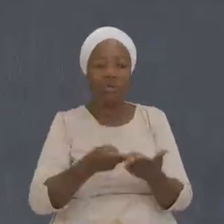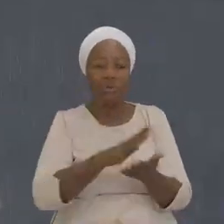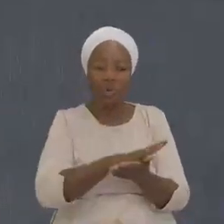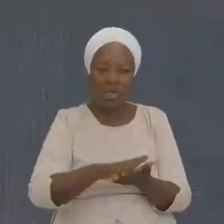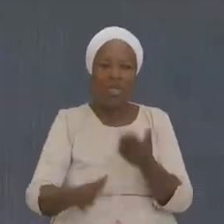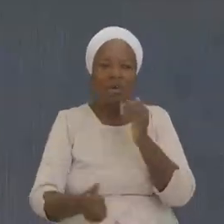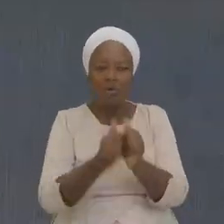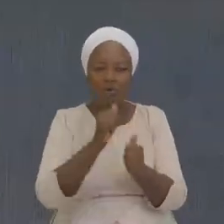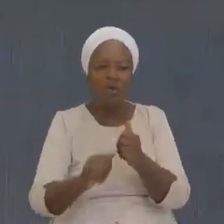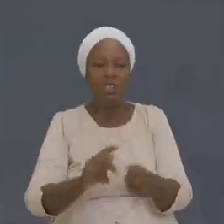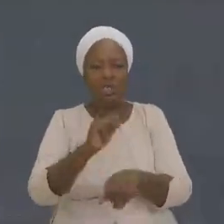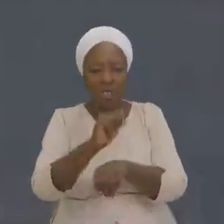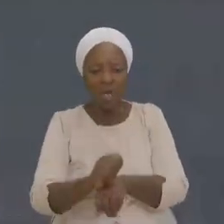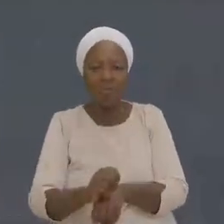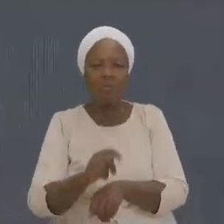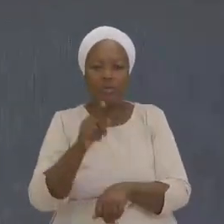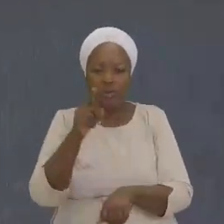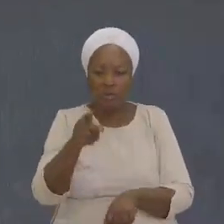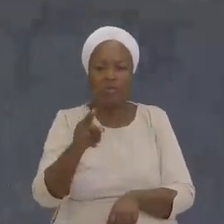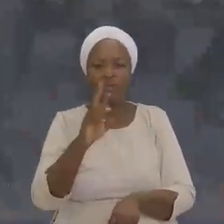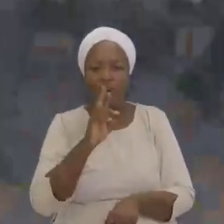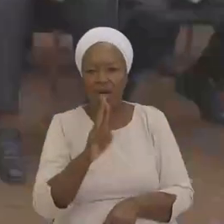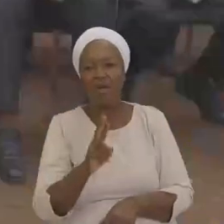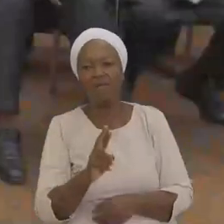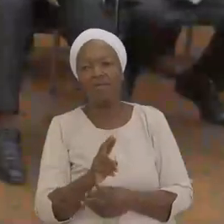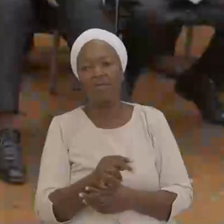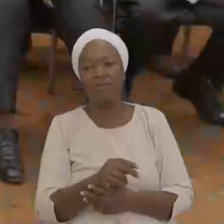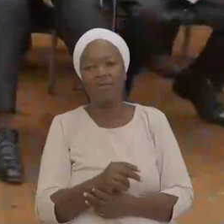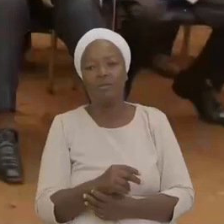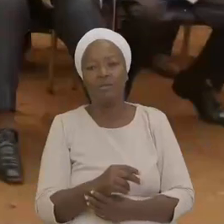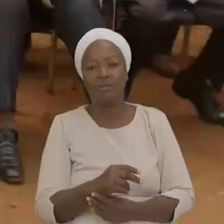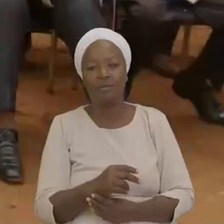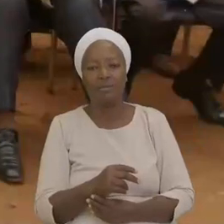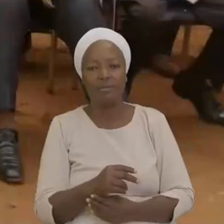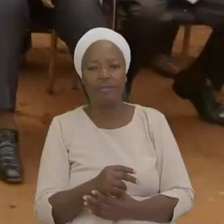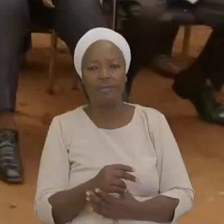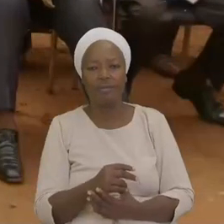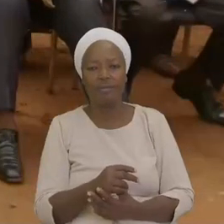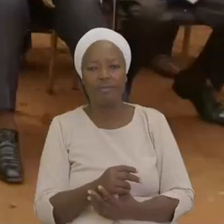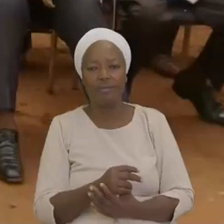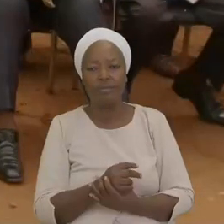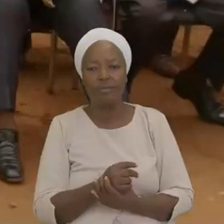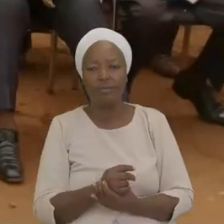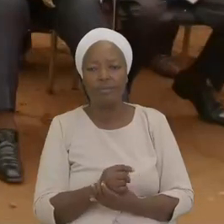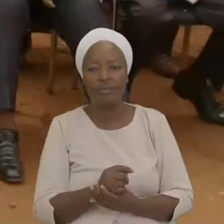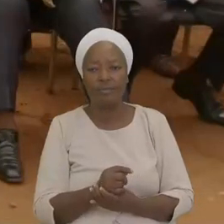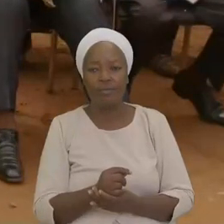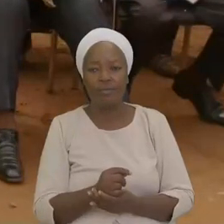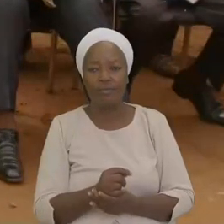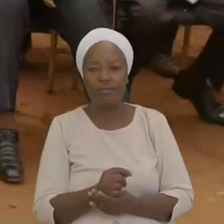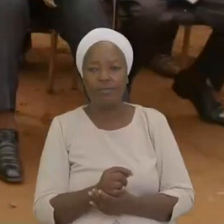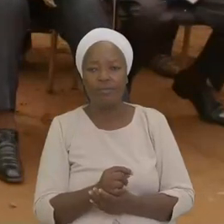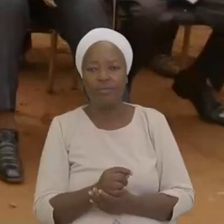détruira. Car le temple de Dieu est saint. Et c'est ce que vous êtes.